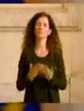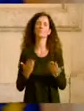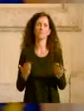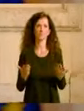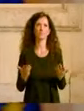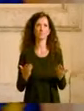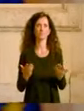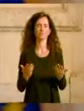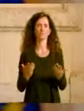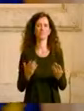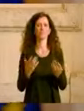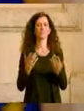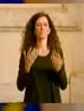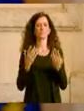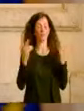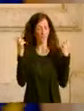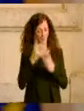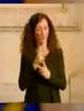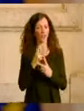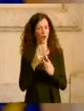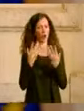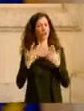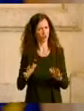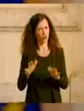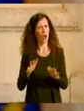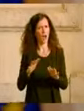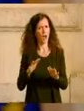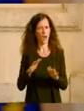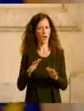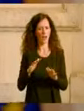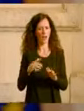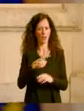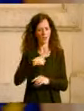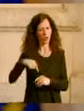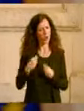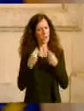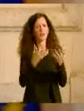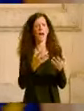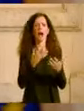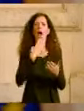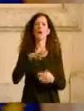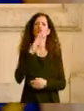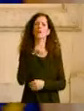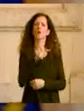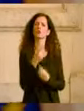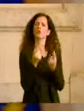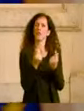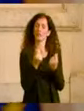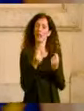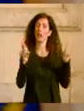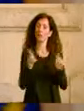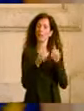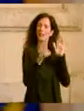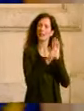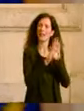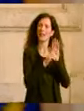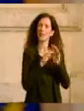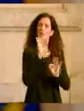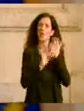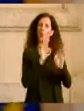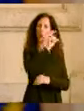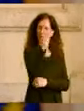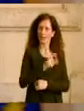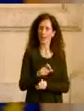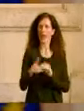nei fatti noi già concediamo tante agevolazioni fiscali. Lo abbiamo fatto col Cura Italia, l'abbiamo fatto col decreto